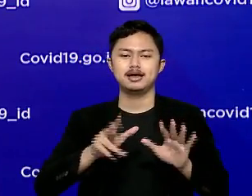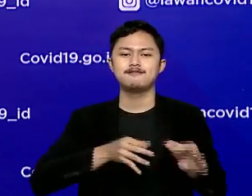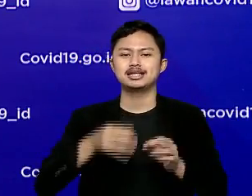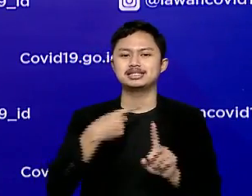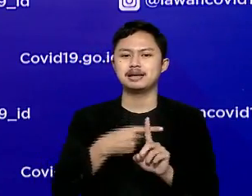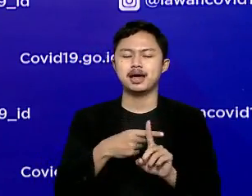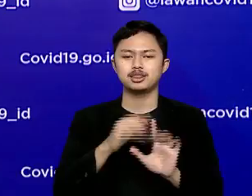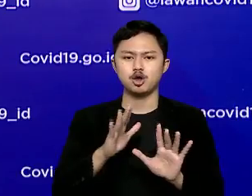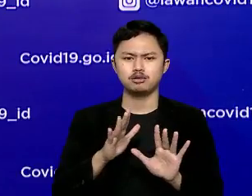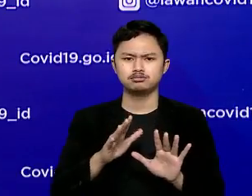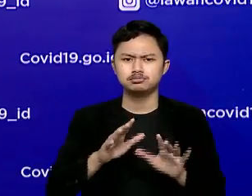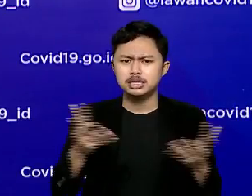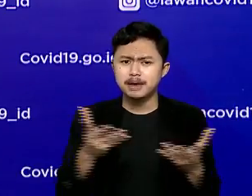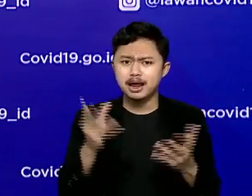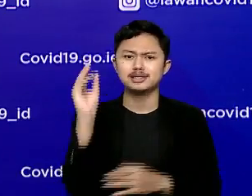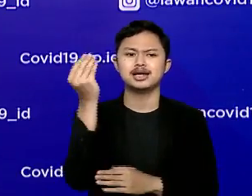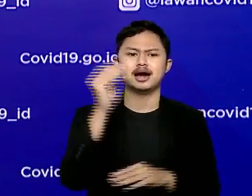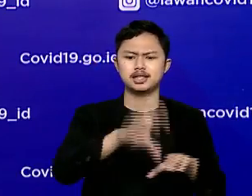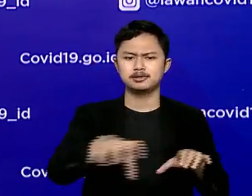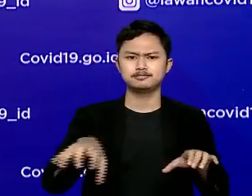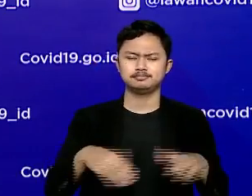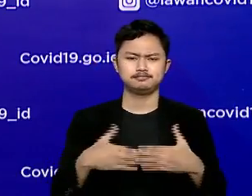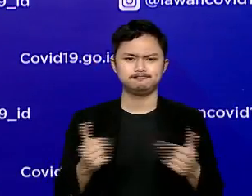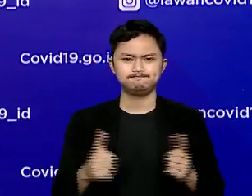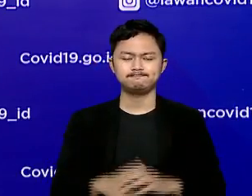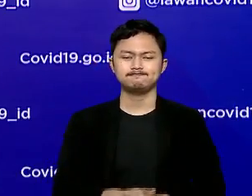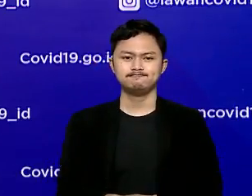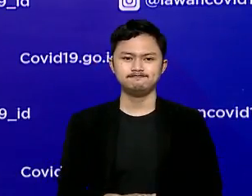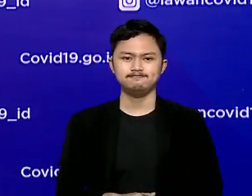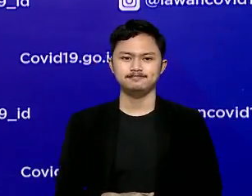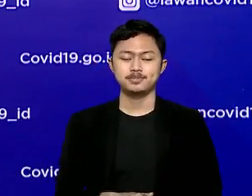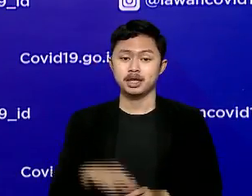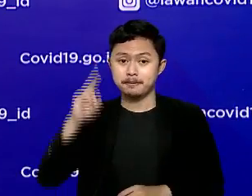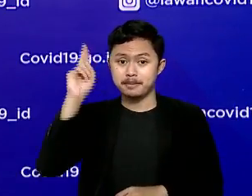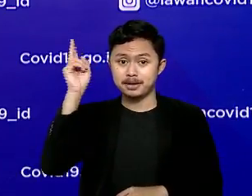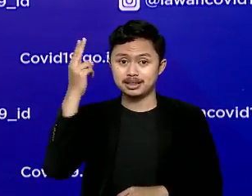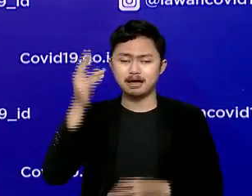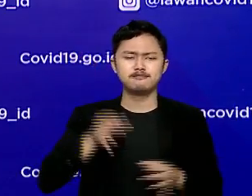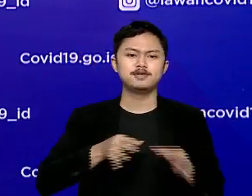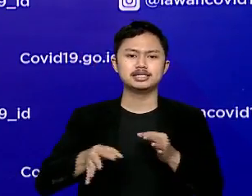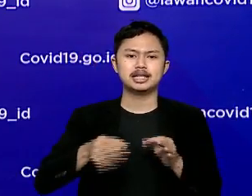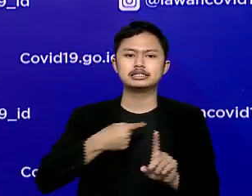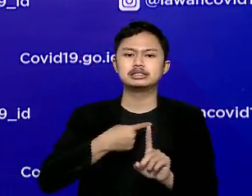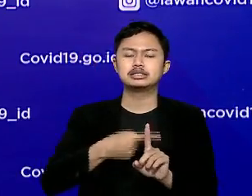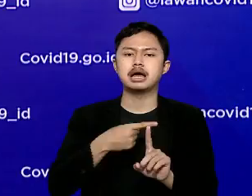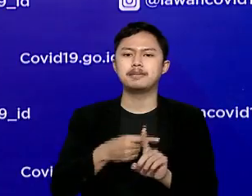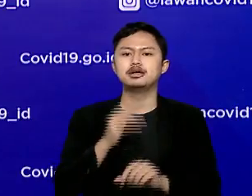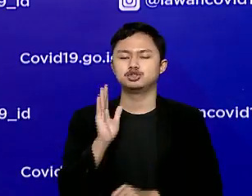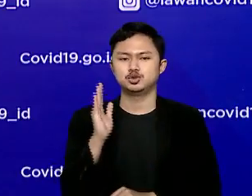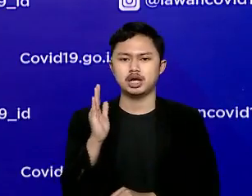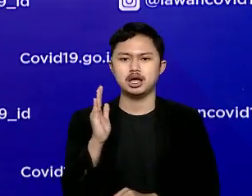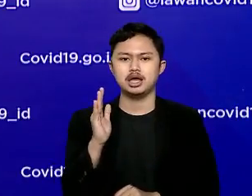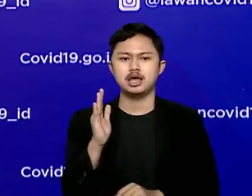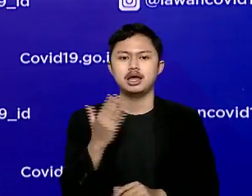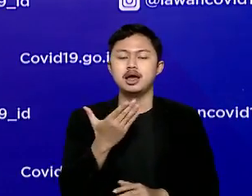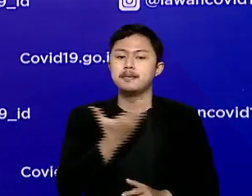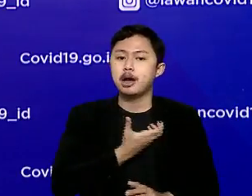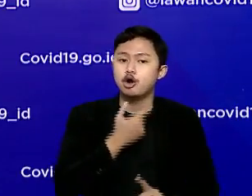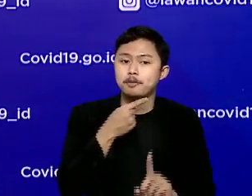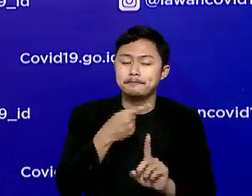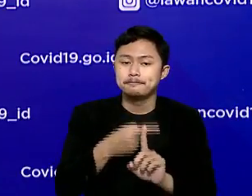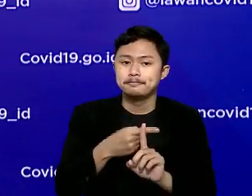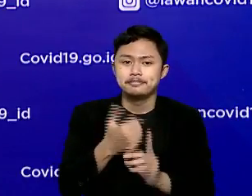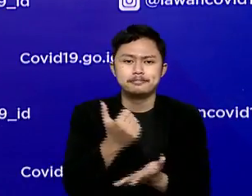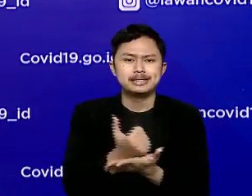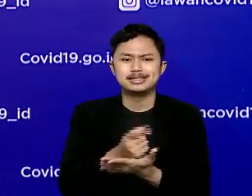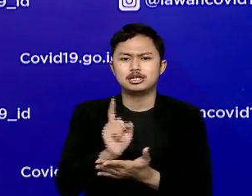tambahan yang tersedia di DKI Jakarta. Pemerintah telah menambah jumlah fasilitas karantina dan memastikan